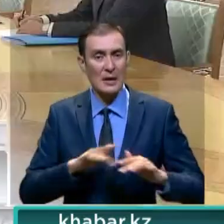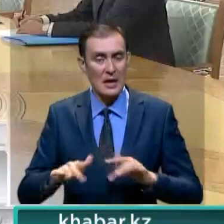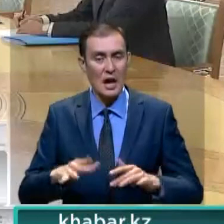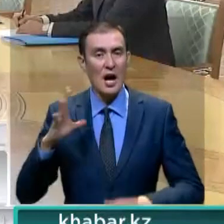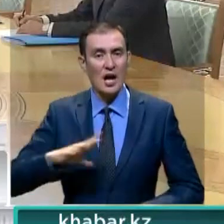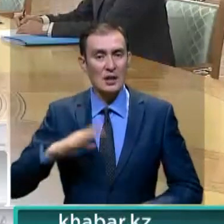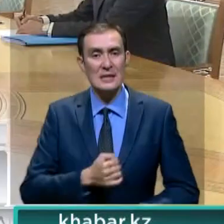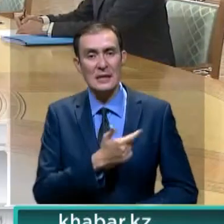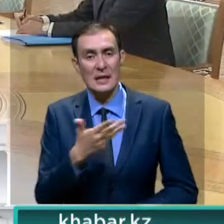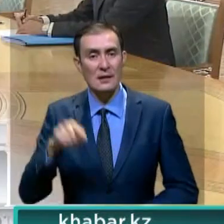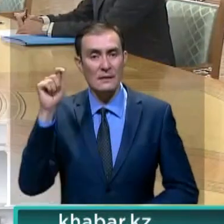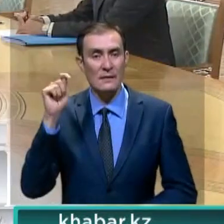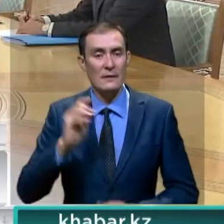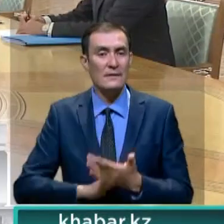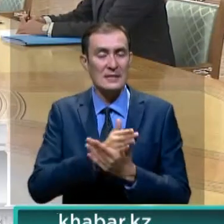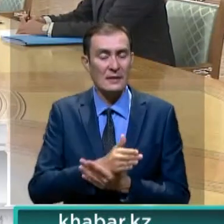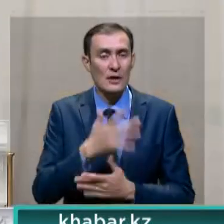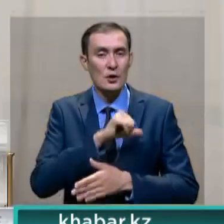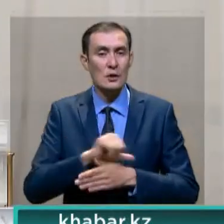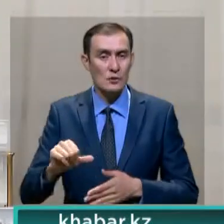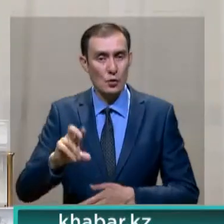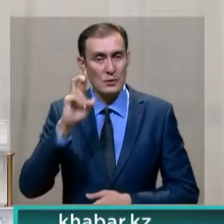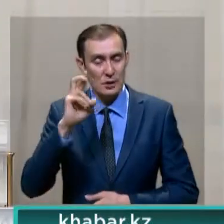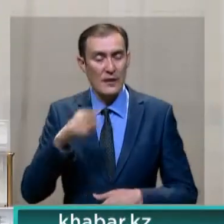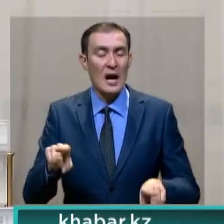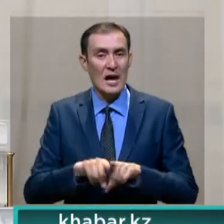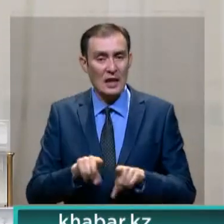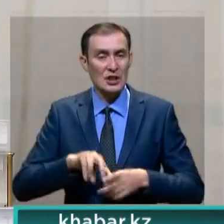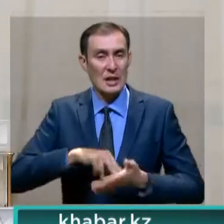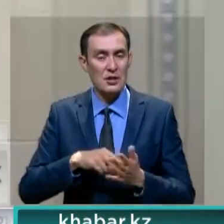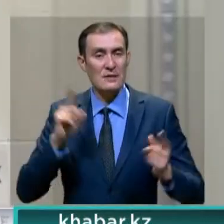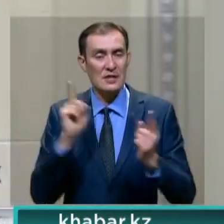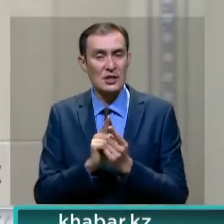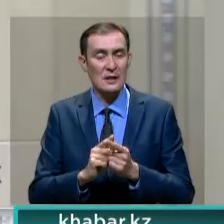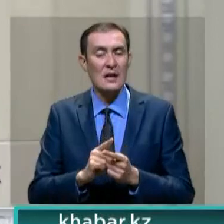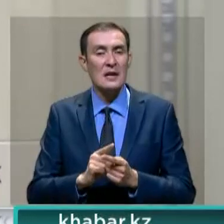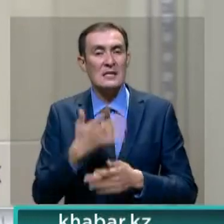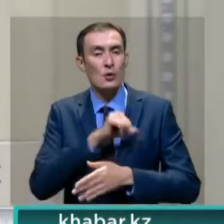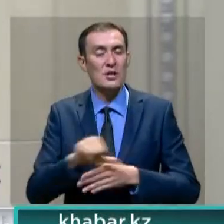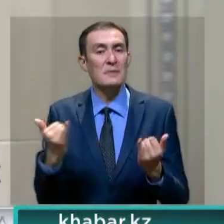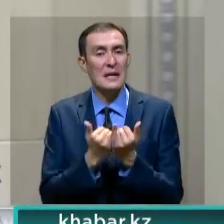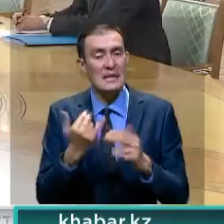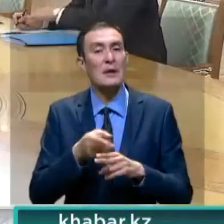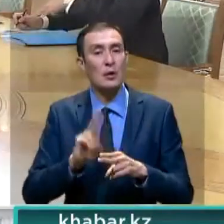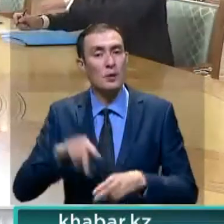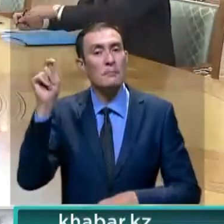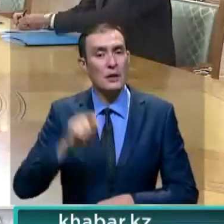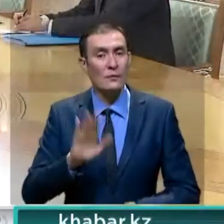ожидается ряд визитов в страны ближнего и дальнего зарубежья также намеченные встречи с высокими зарубежными гостями которые посетят